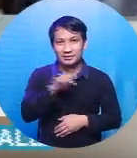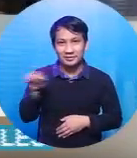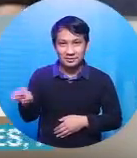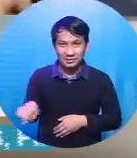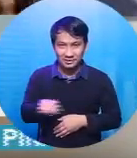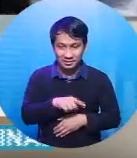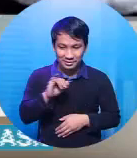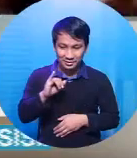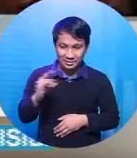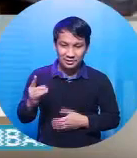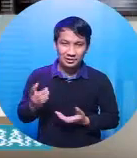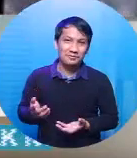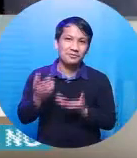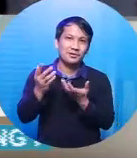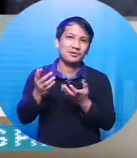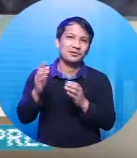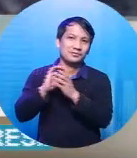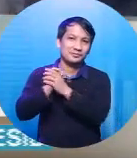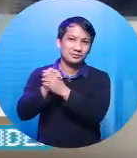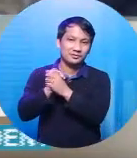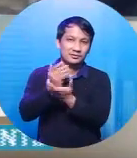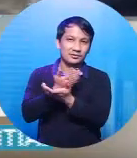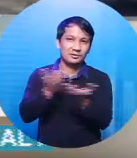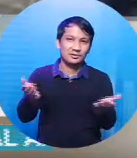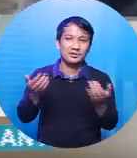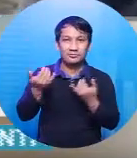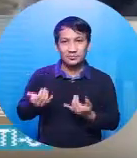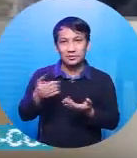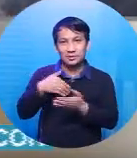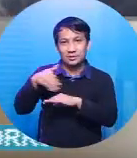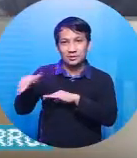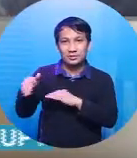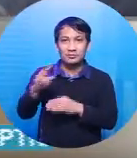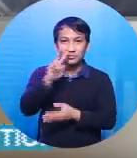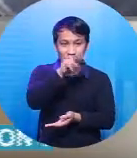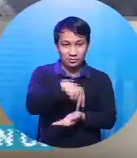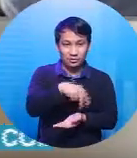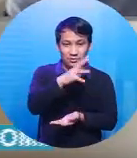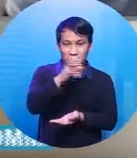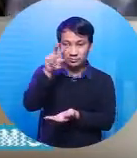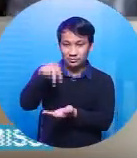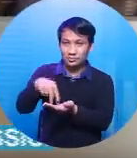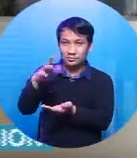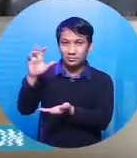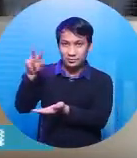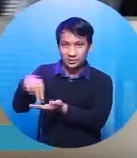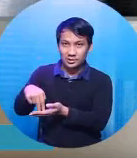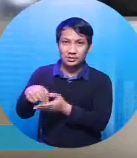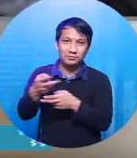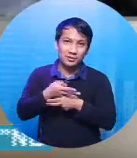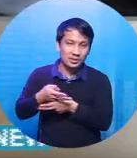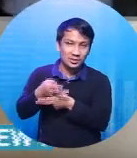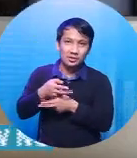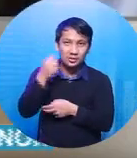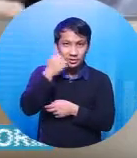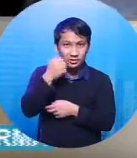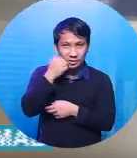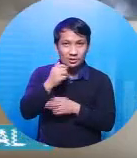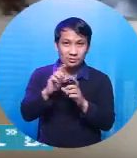Tulpo, nag-effort talaga kayo. Congratulations. Ngayong araw na ito, matatanggap nyo, tigto 2-5 bawat isa sa inyo. Ingat, always